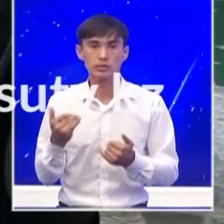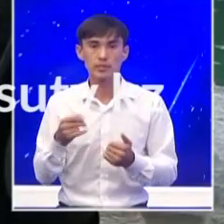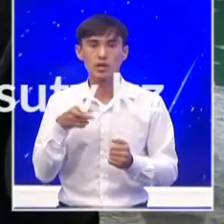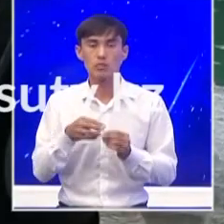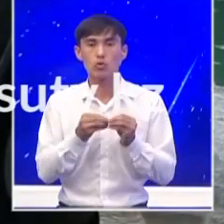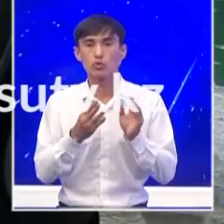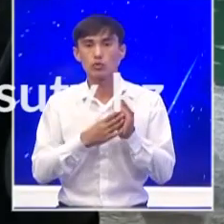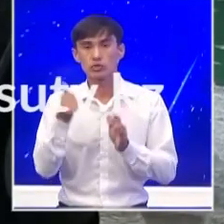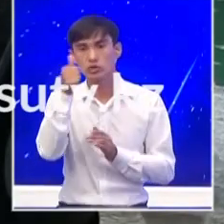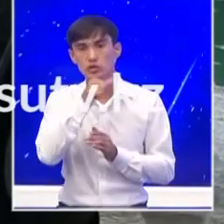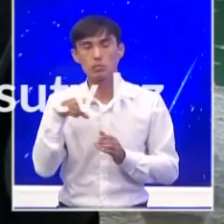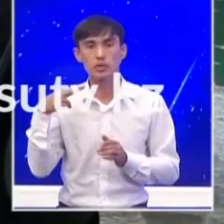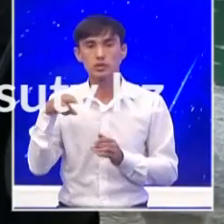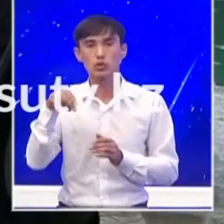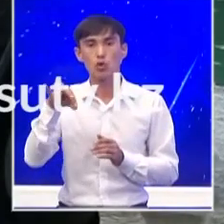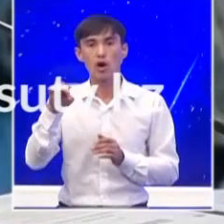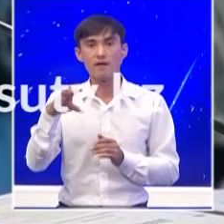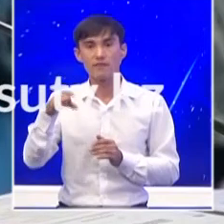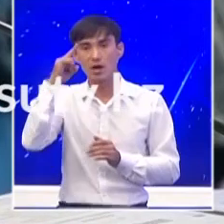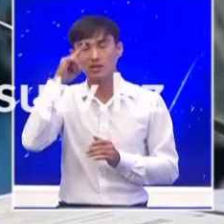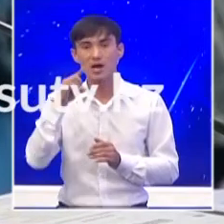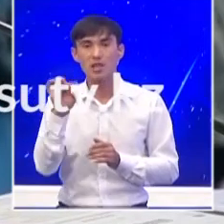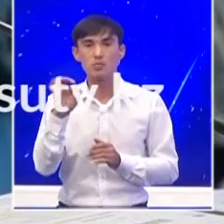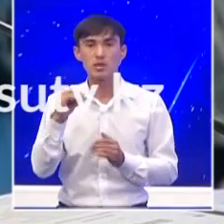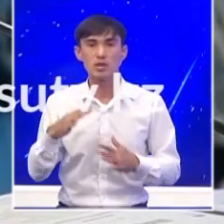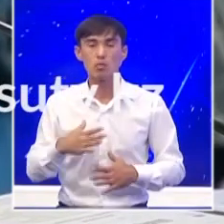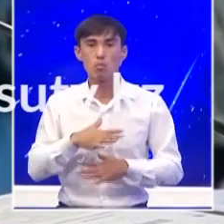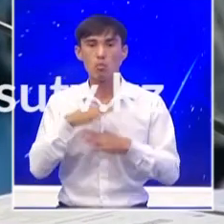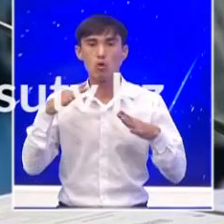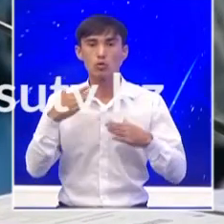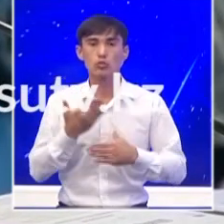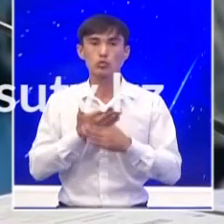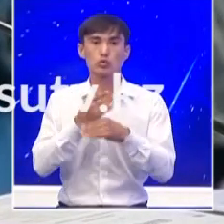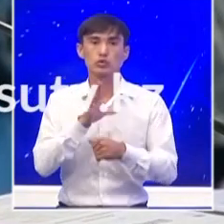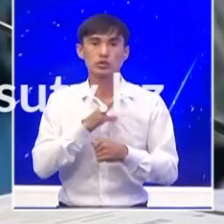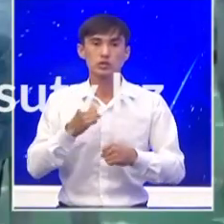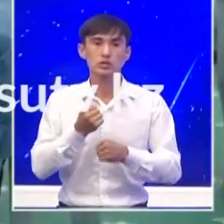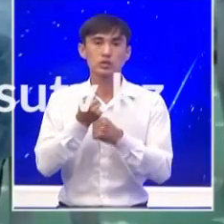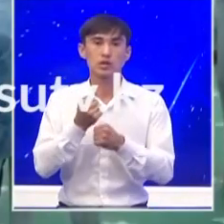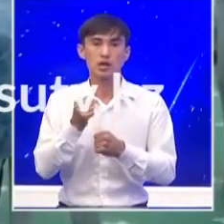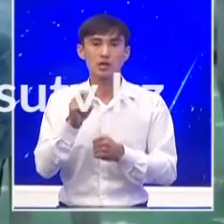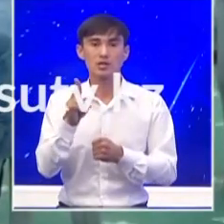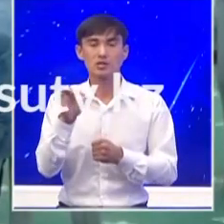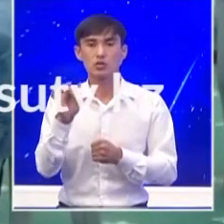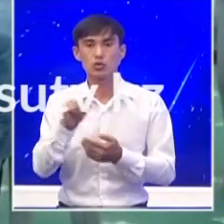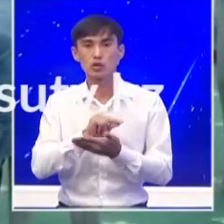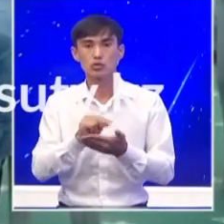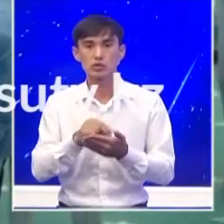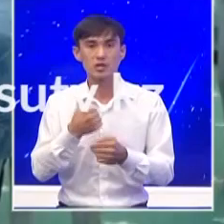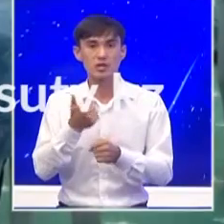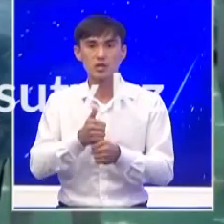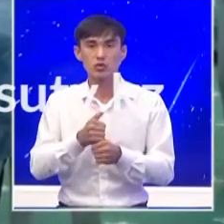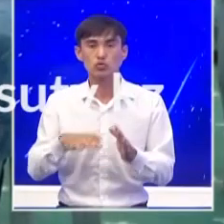2019 жылы президент Қасым Жомарт Тоқаев қазақ әдебиетіне мол үлес қосқан ксро классик жазушысына еліміздегі ең жоғарғы